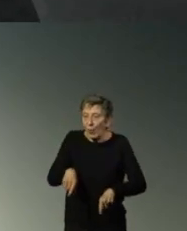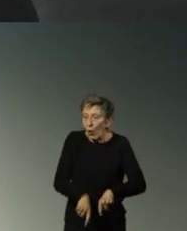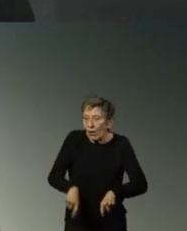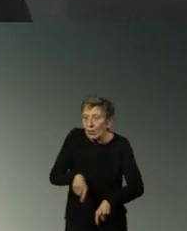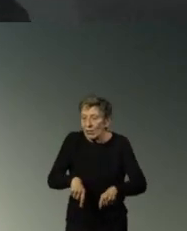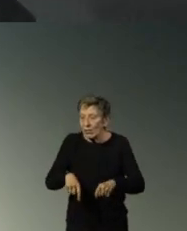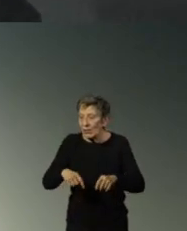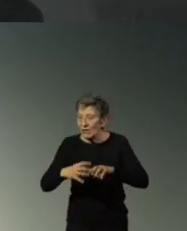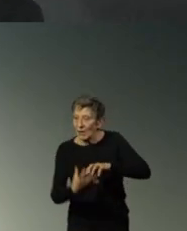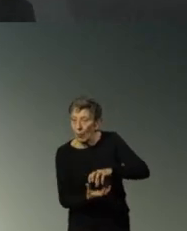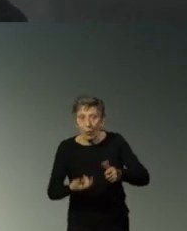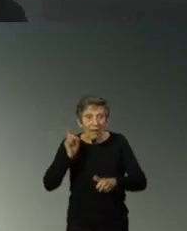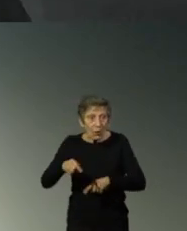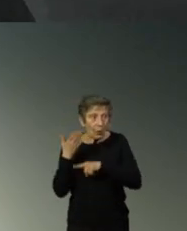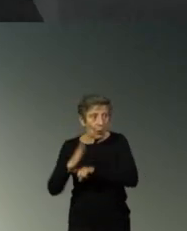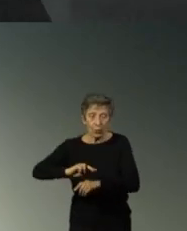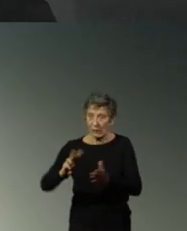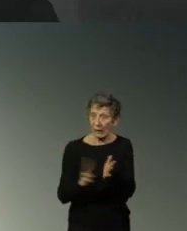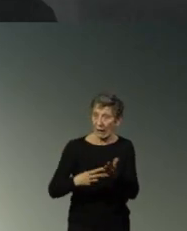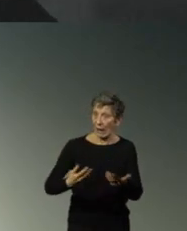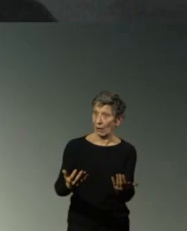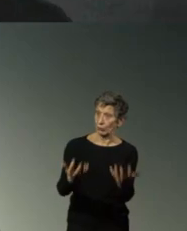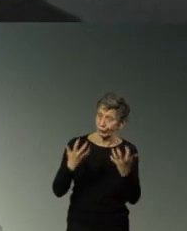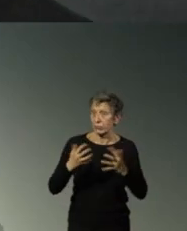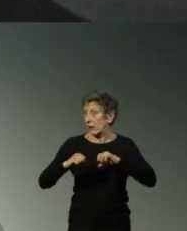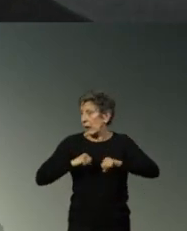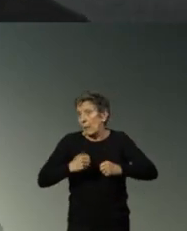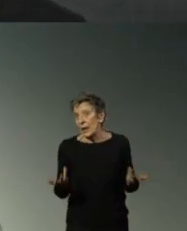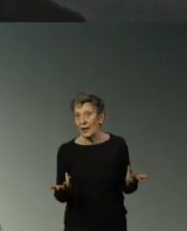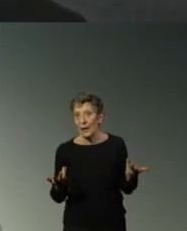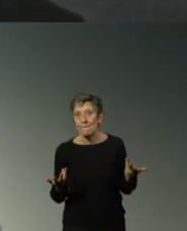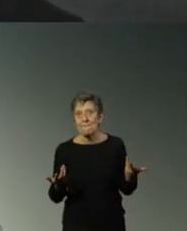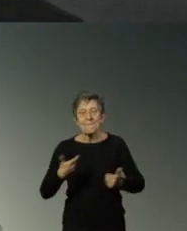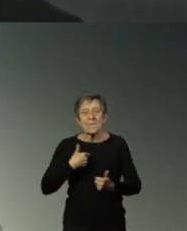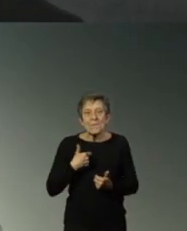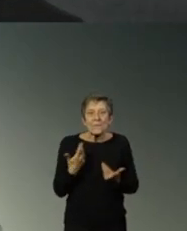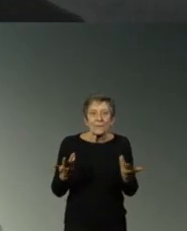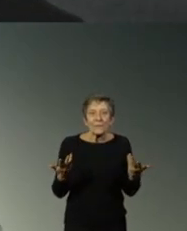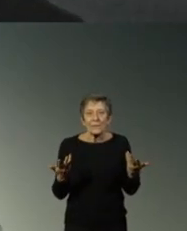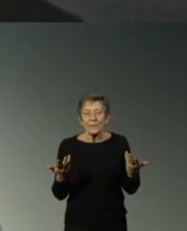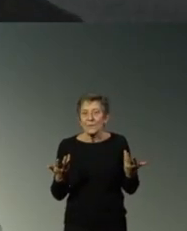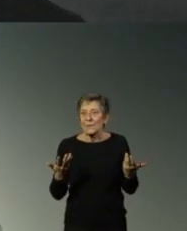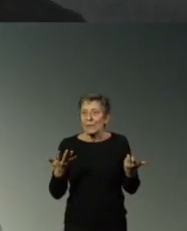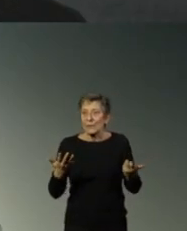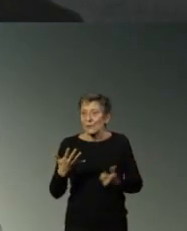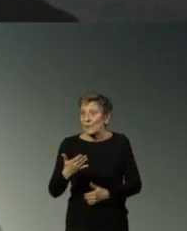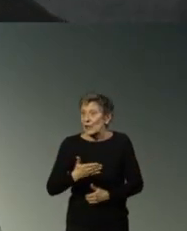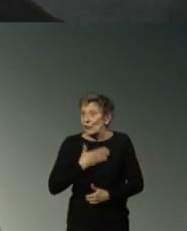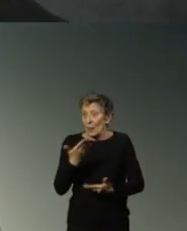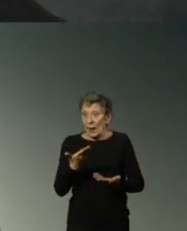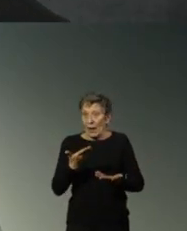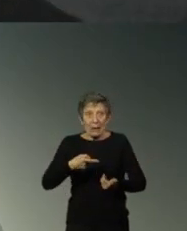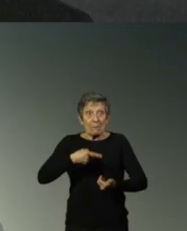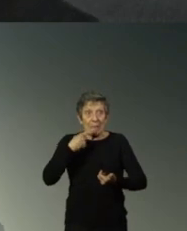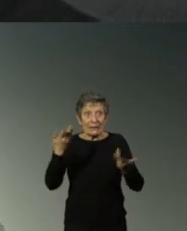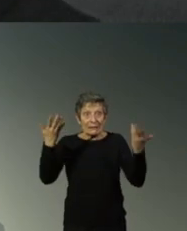faire, il faut que ça soit actif, percutant, dynamique. J'aimerais pouvoir me contenter de mots, et là ça ne suffit pas,